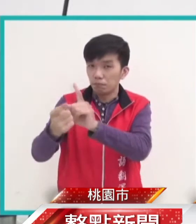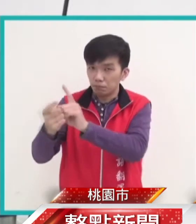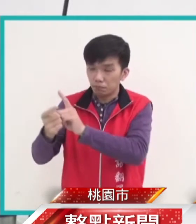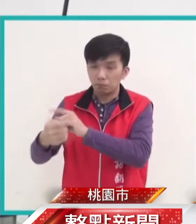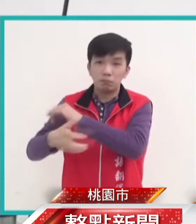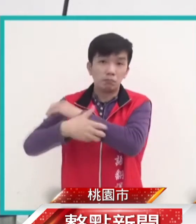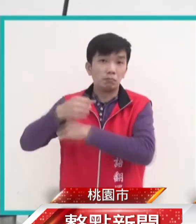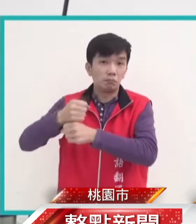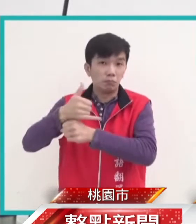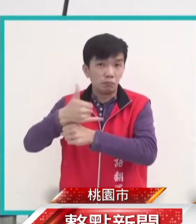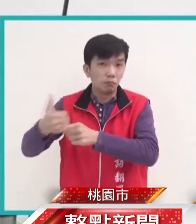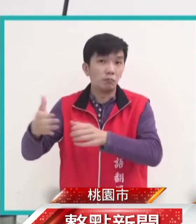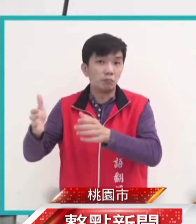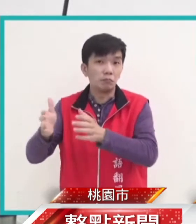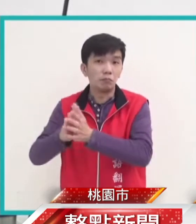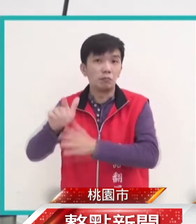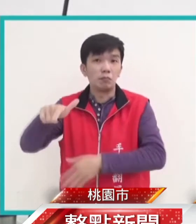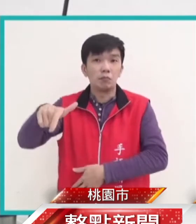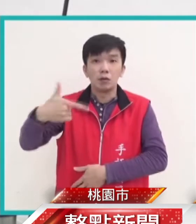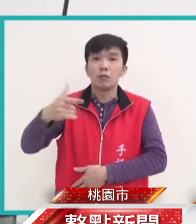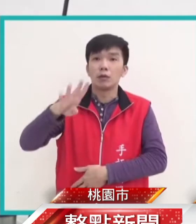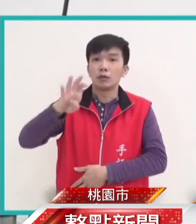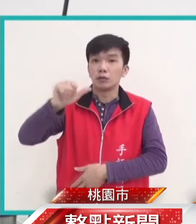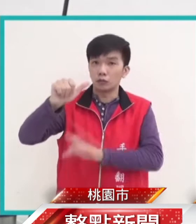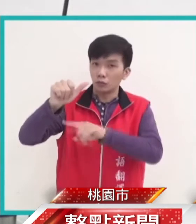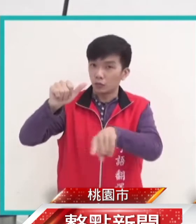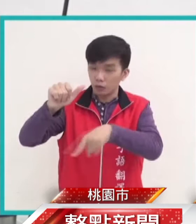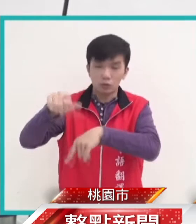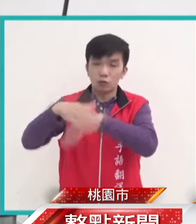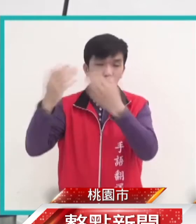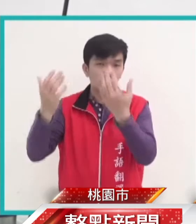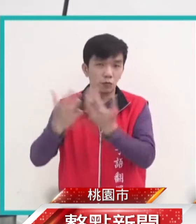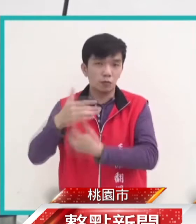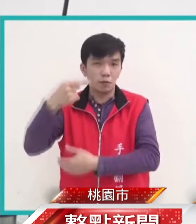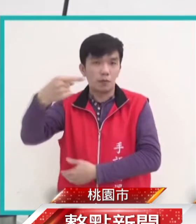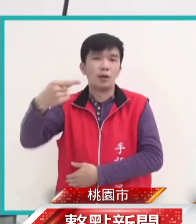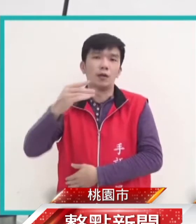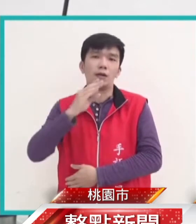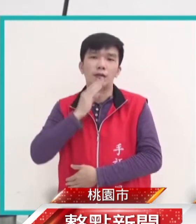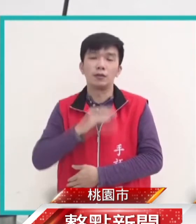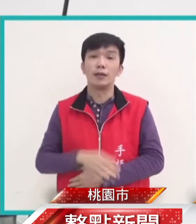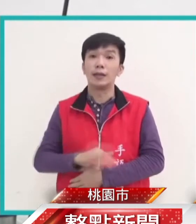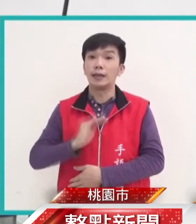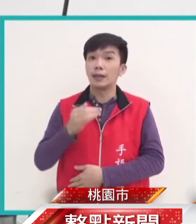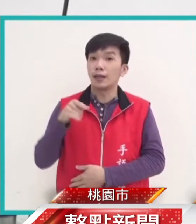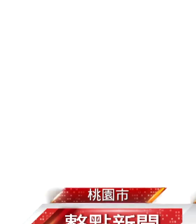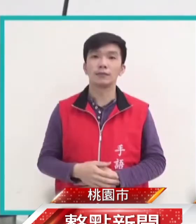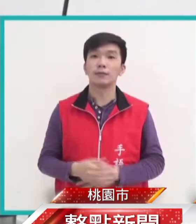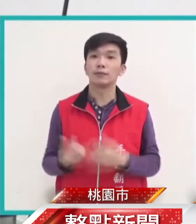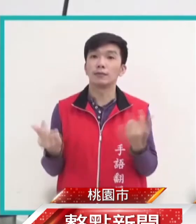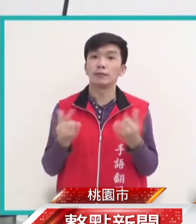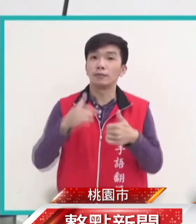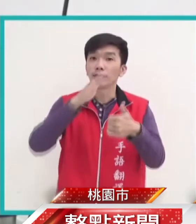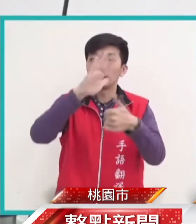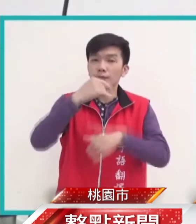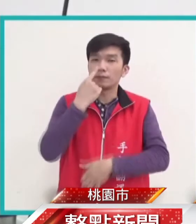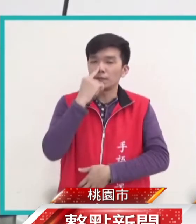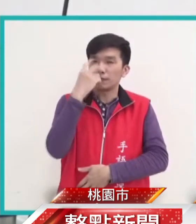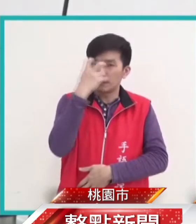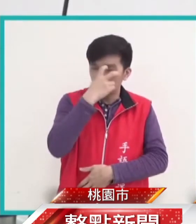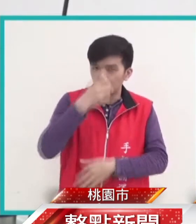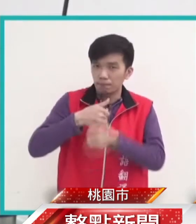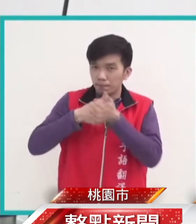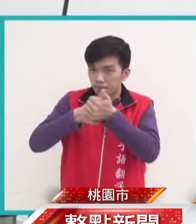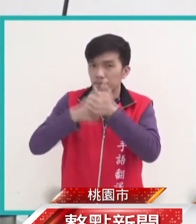测，全数都是阴性。那不过这个移工的感染源有待进一步调查。那代表目